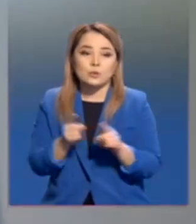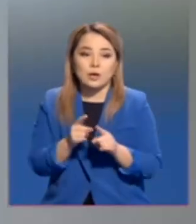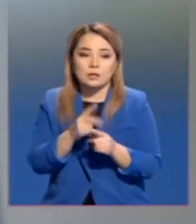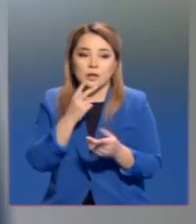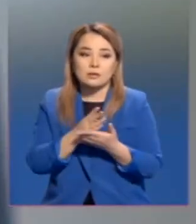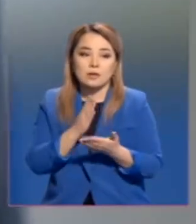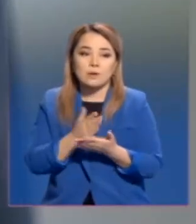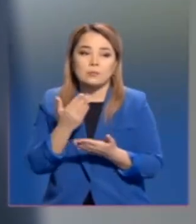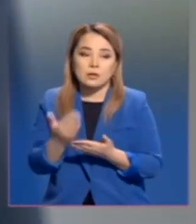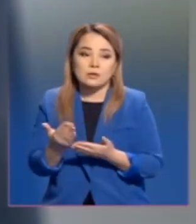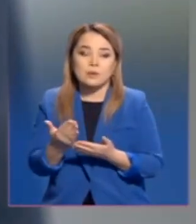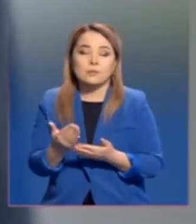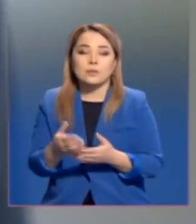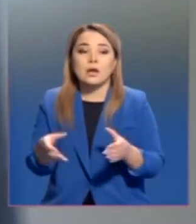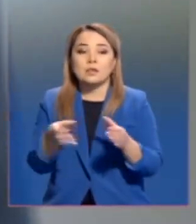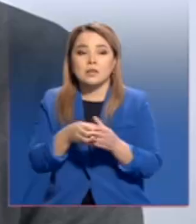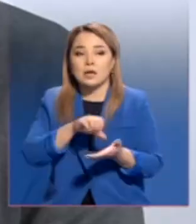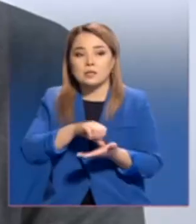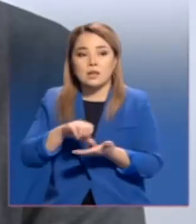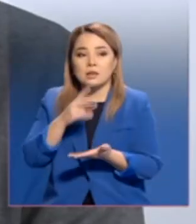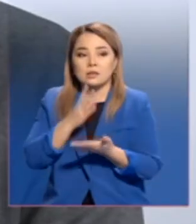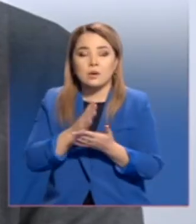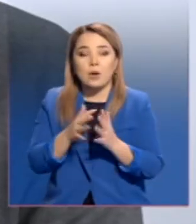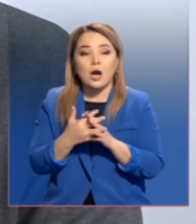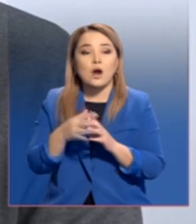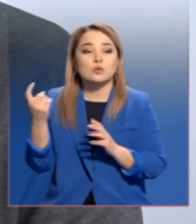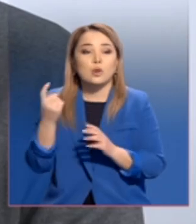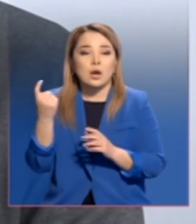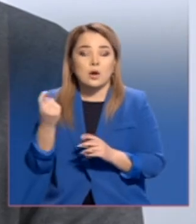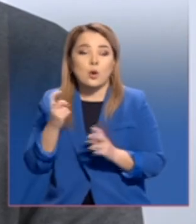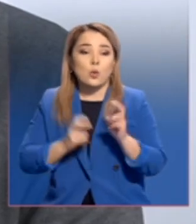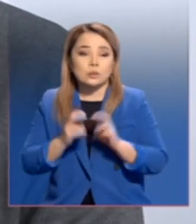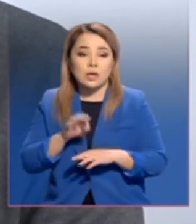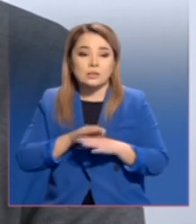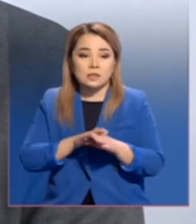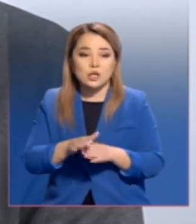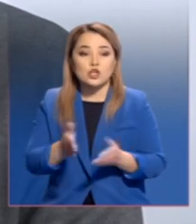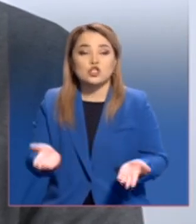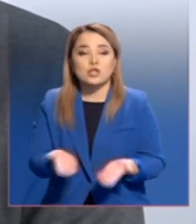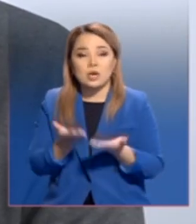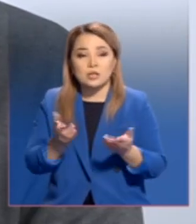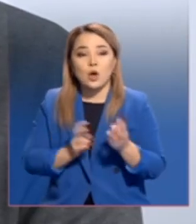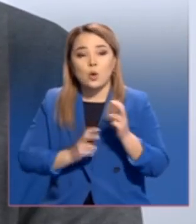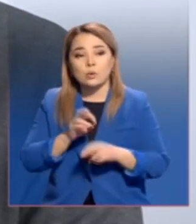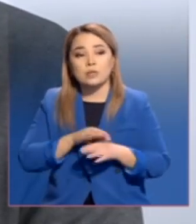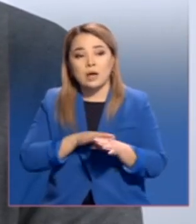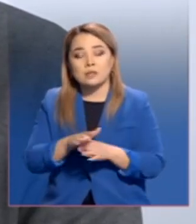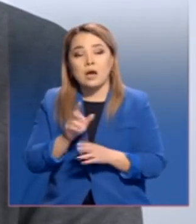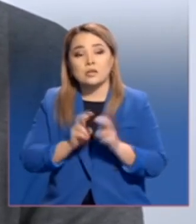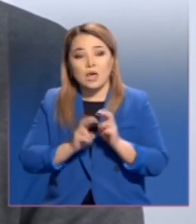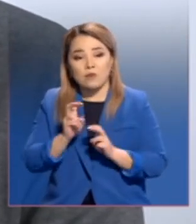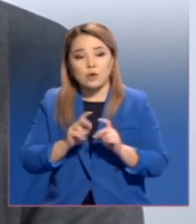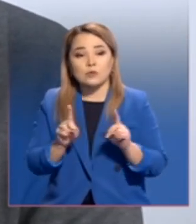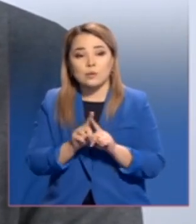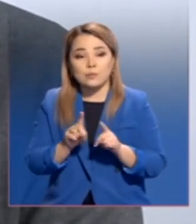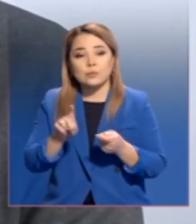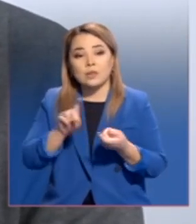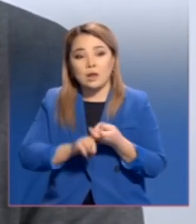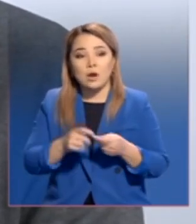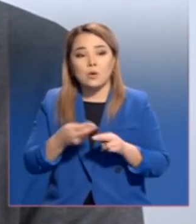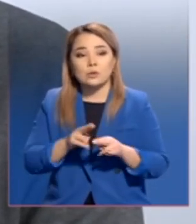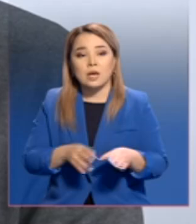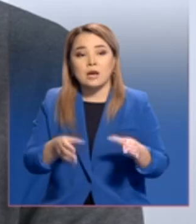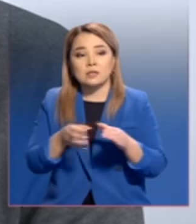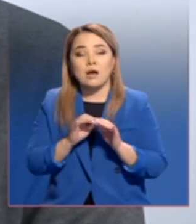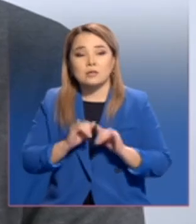ол сүйегі десек болады. Ауыл шаруашылығы өнеркәсібі, жеңіл өнеркәсіп, өнеркәсіп зауыт цехтар, яғни осы салаларды